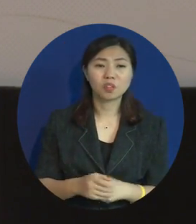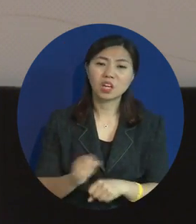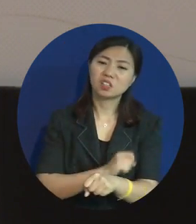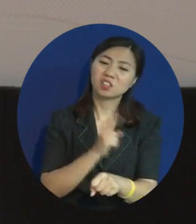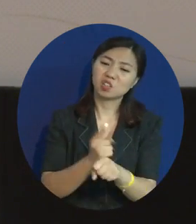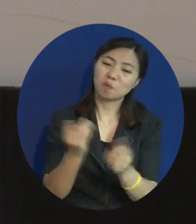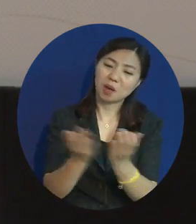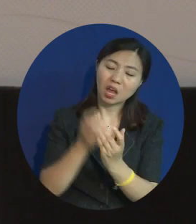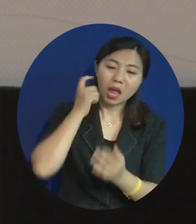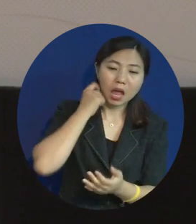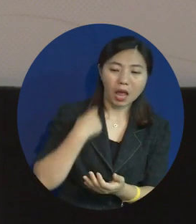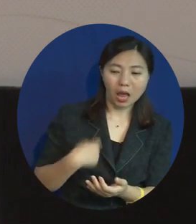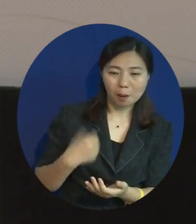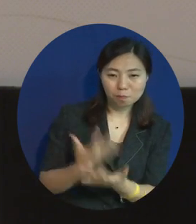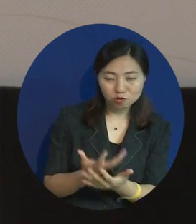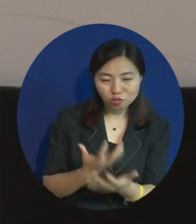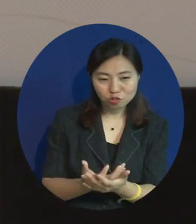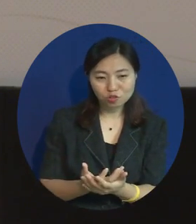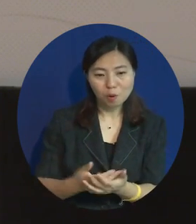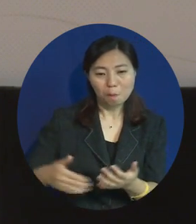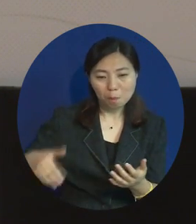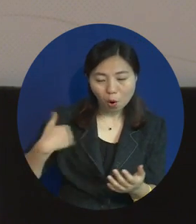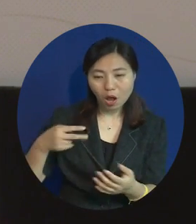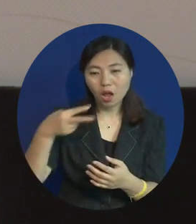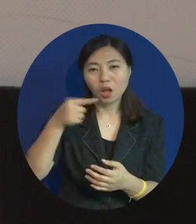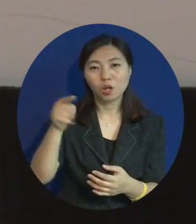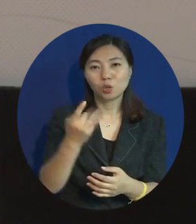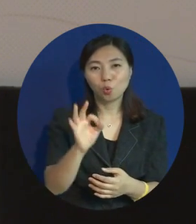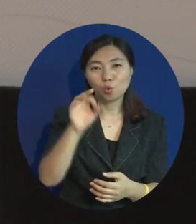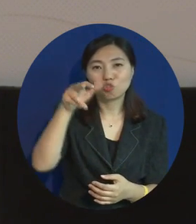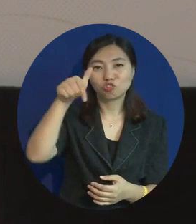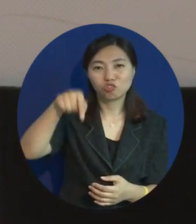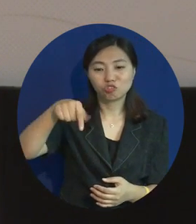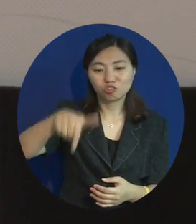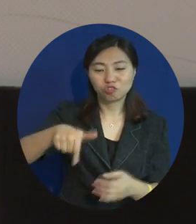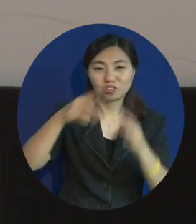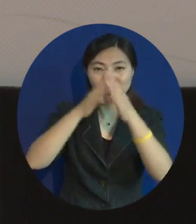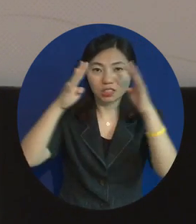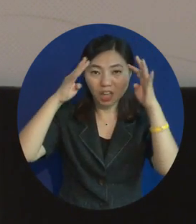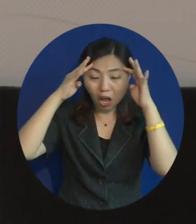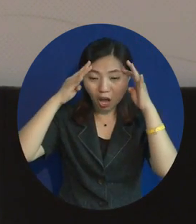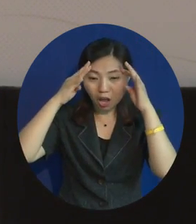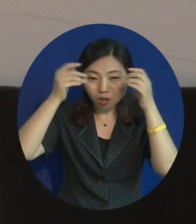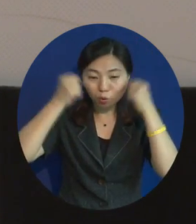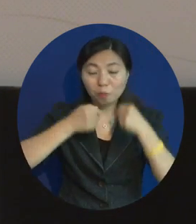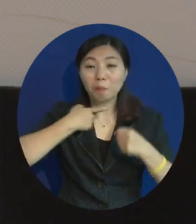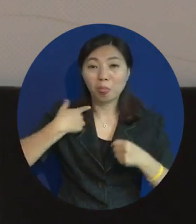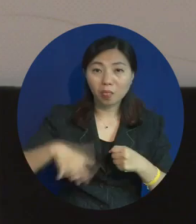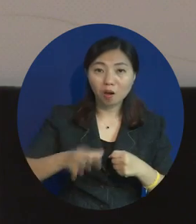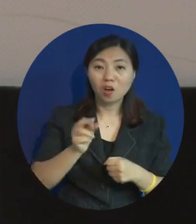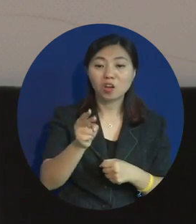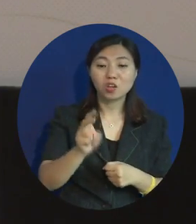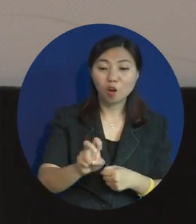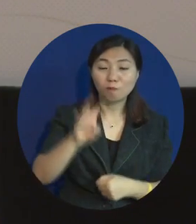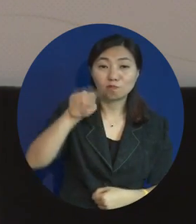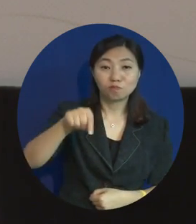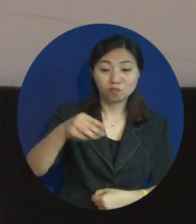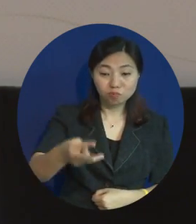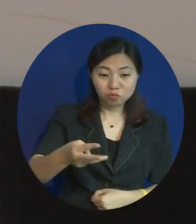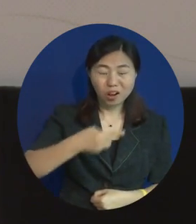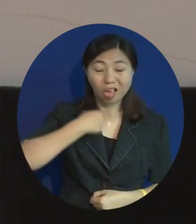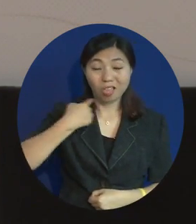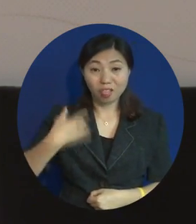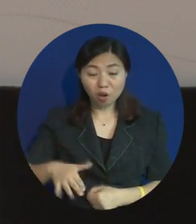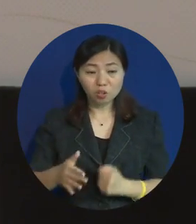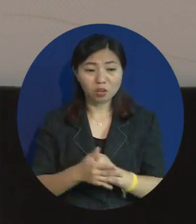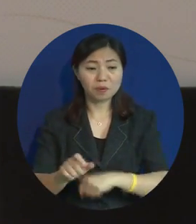적성이 안 맞지. 한 번도 모르지. 동국대도 안 나왔지. 또 뭐예요? 그 연불 달 줄 모르지. 그러니까 사실